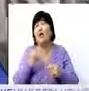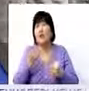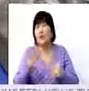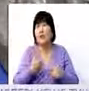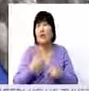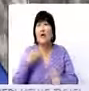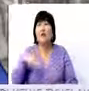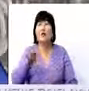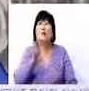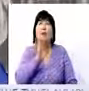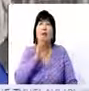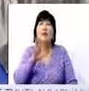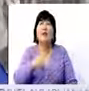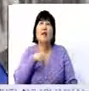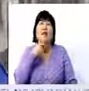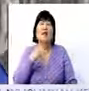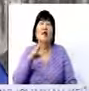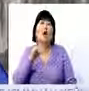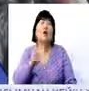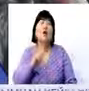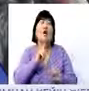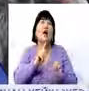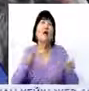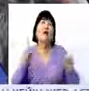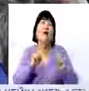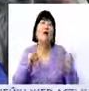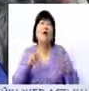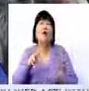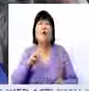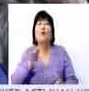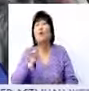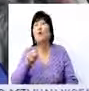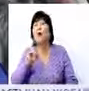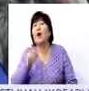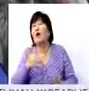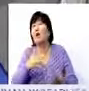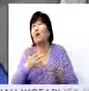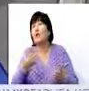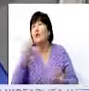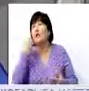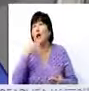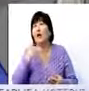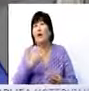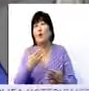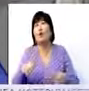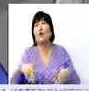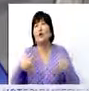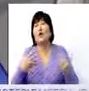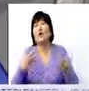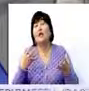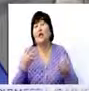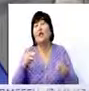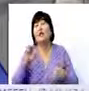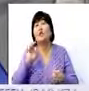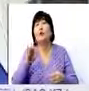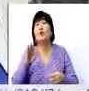да сырбойлық қыз келіншектер назарына тонның классикалық құндыз, мутон, парка түрлерінің су жаңа үлгілері ұсынылып отыр. Ендеше Жібек